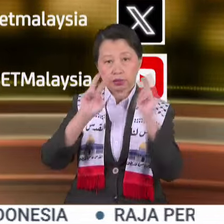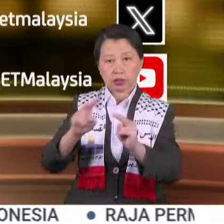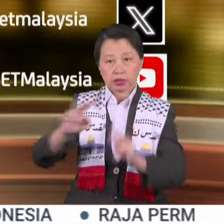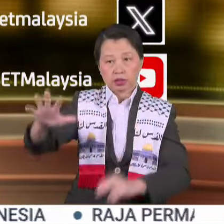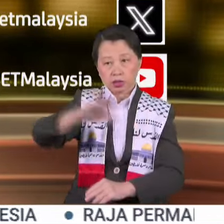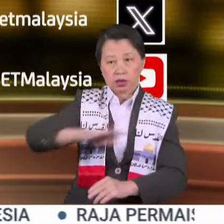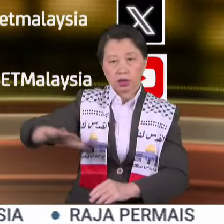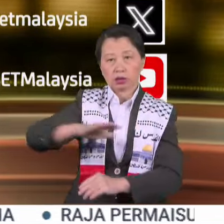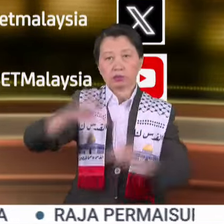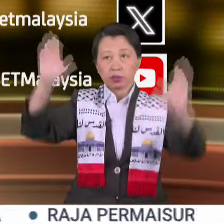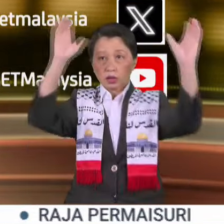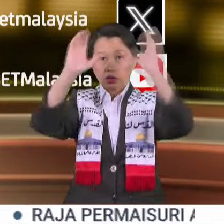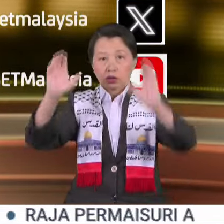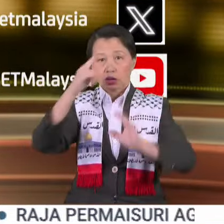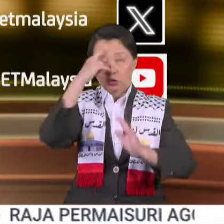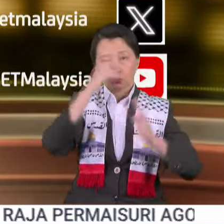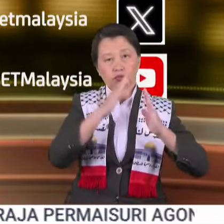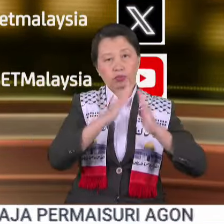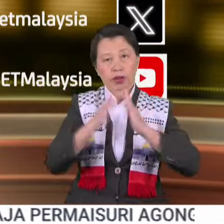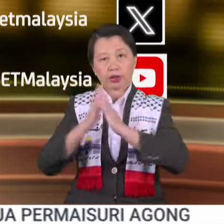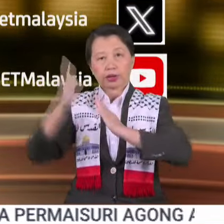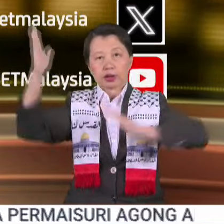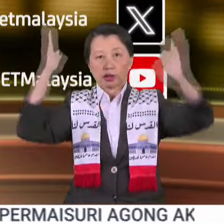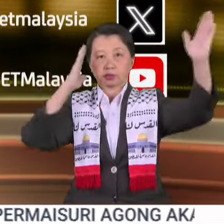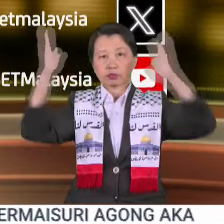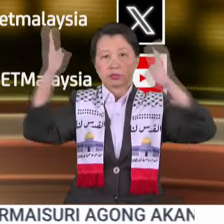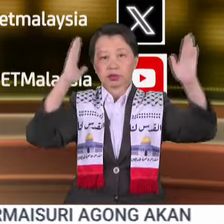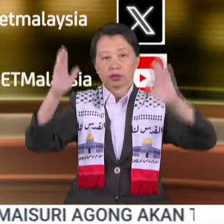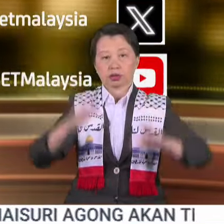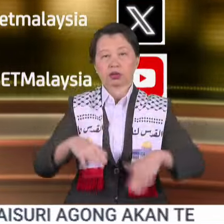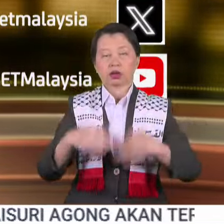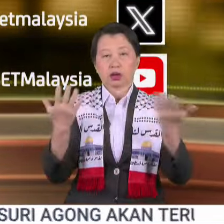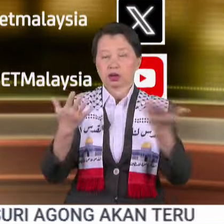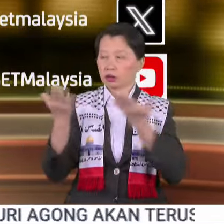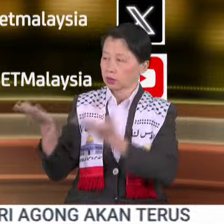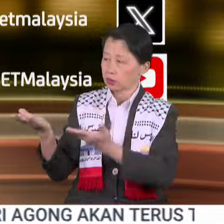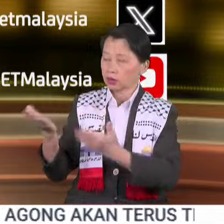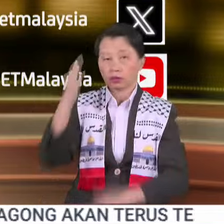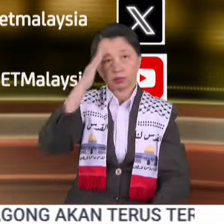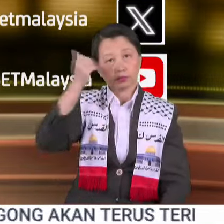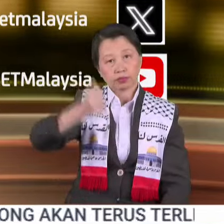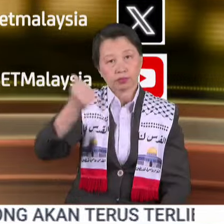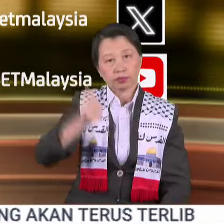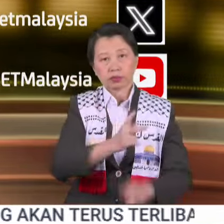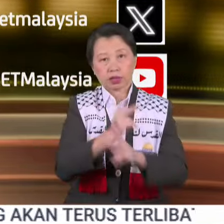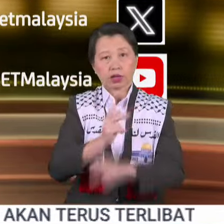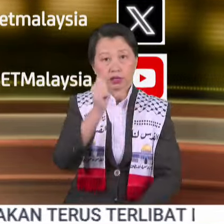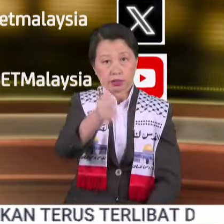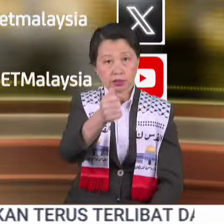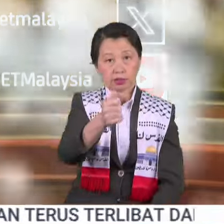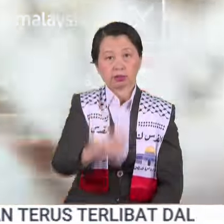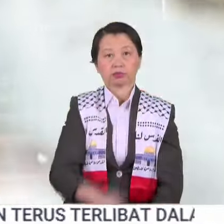dulu ramalan cuaca bagi bandar-bandar utama di seluruh Malaysia. Saya Linda Hanif, Assalamualaikum dan jaga diri.